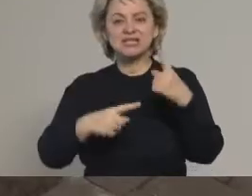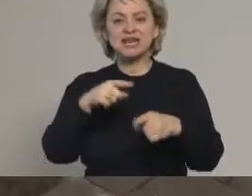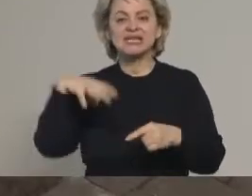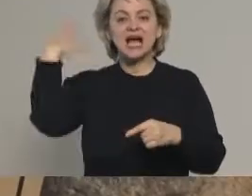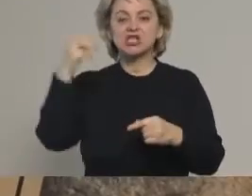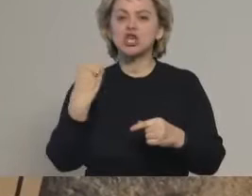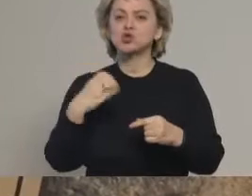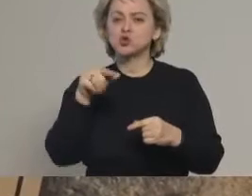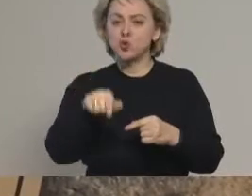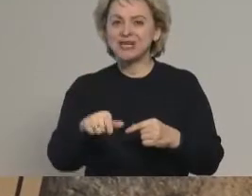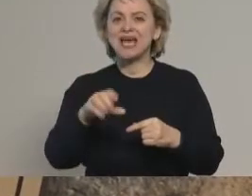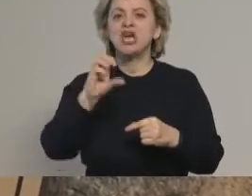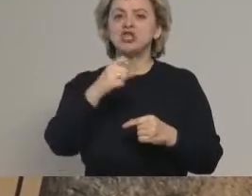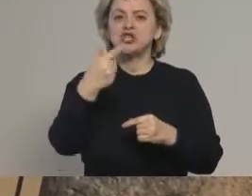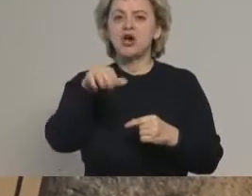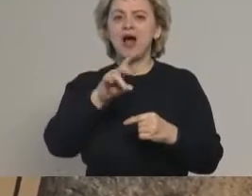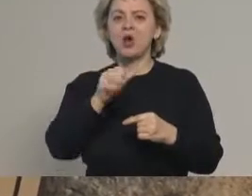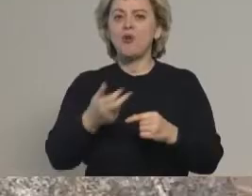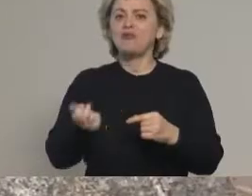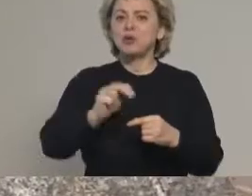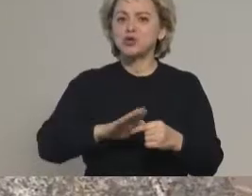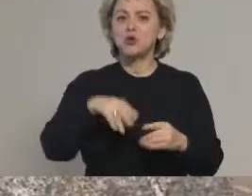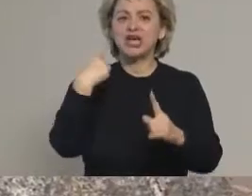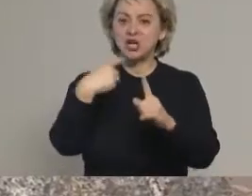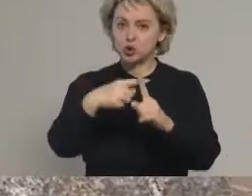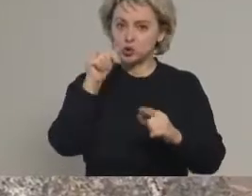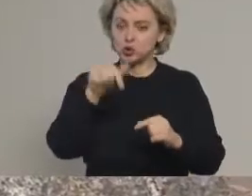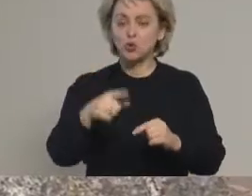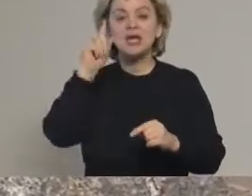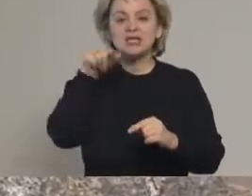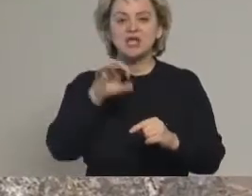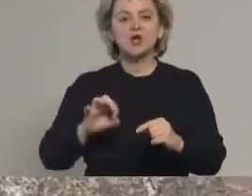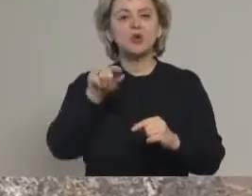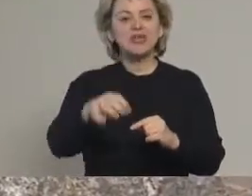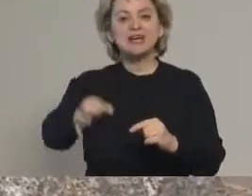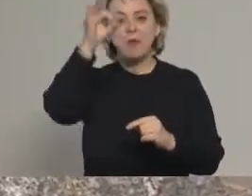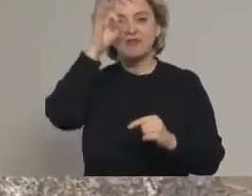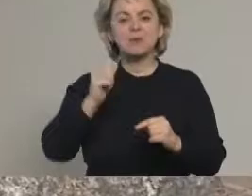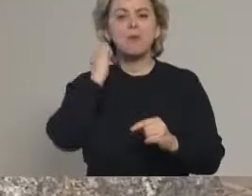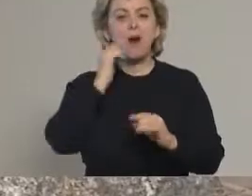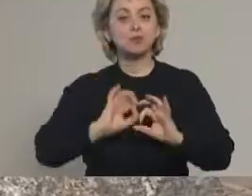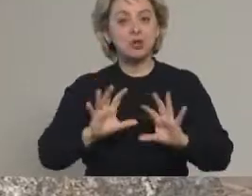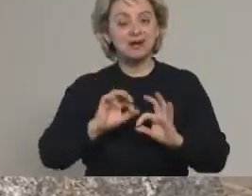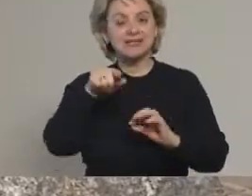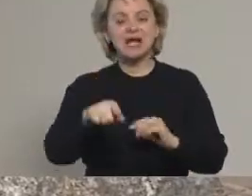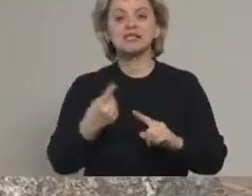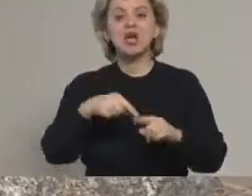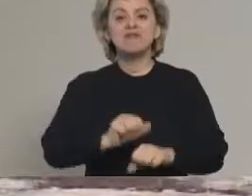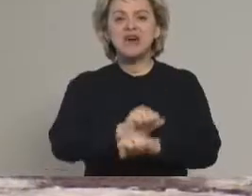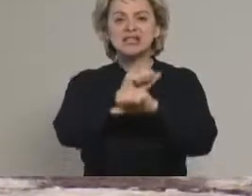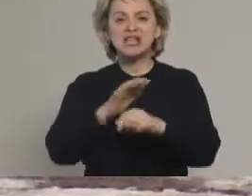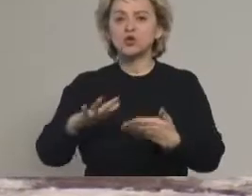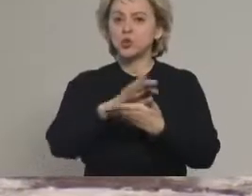казачьих сотников Анасий Щегольков приходит к поклонному кресту. Знает о них по воспоминаниям бабушки. Подавлять восстание